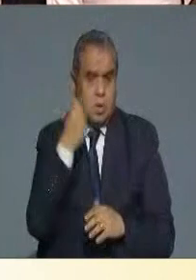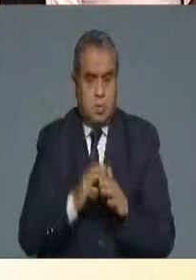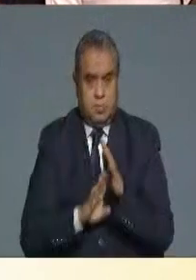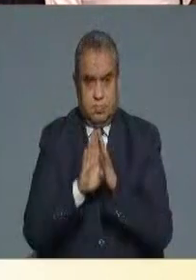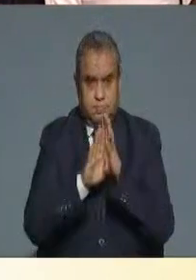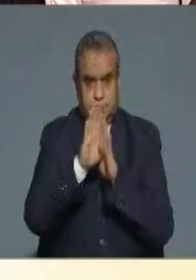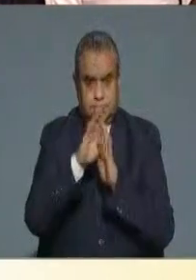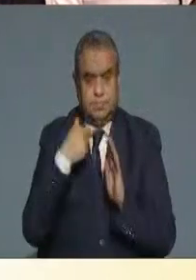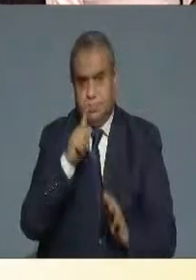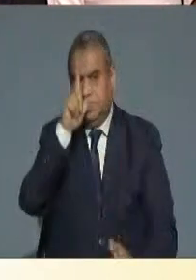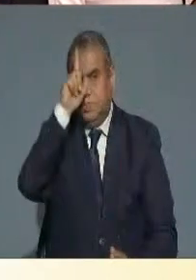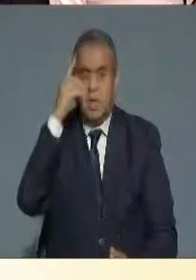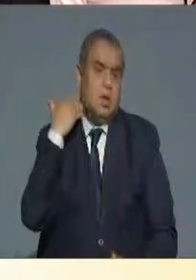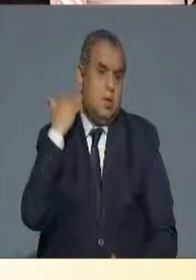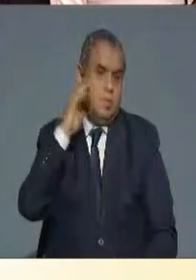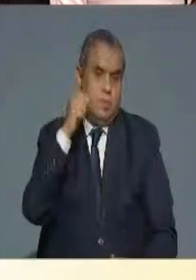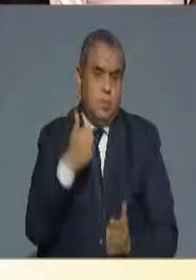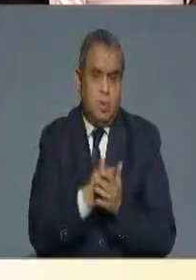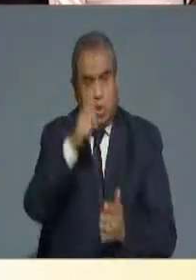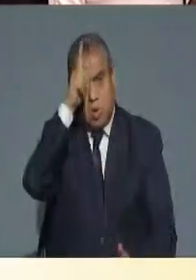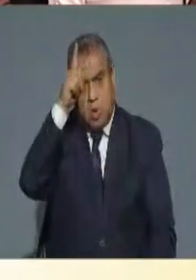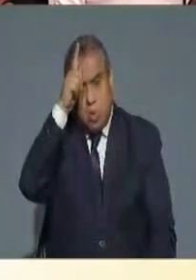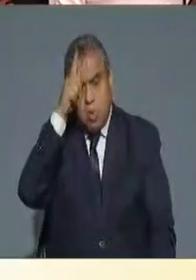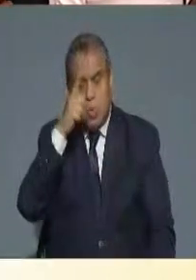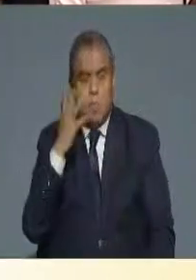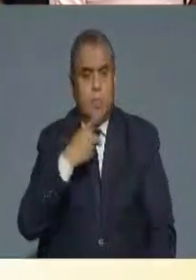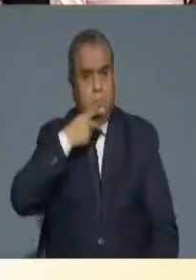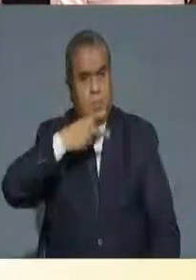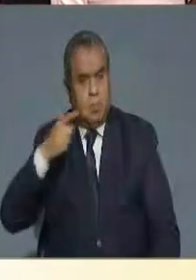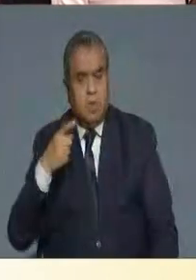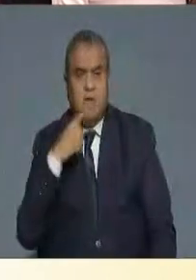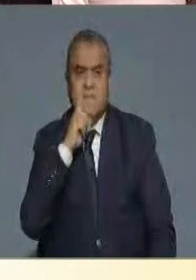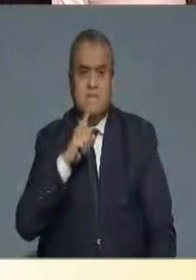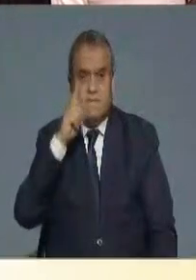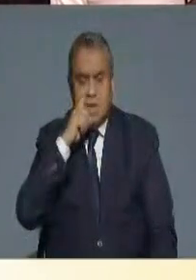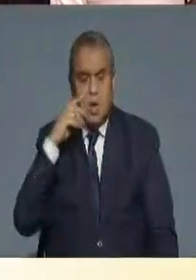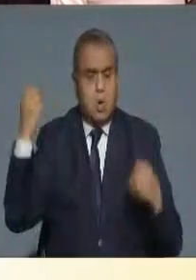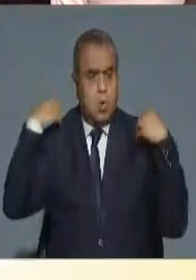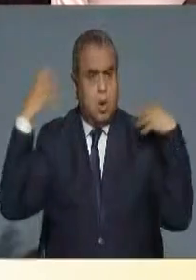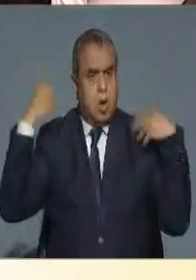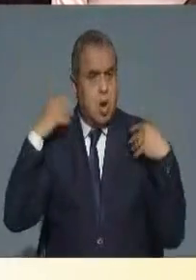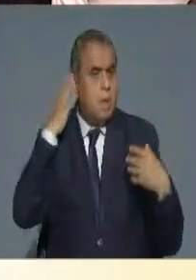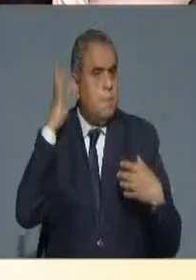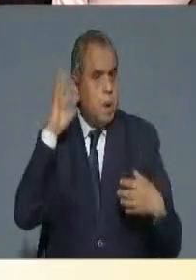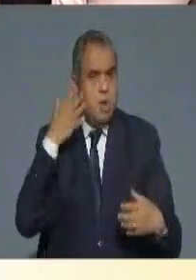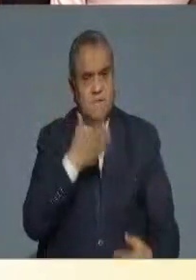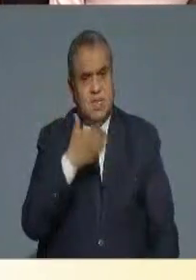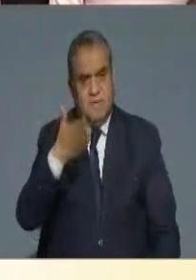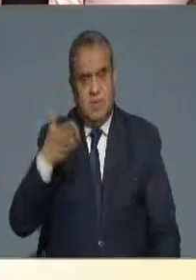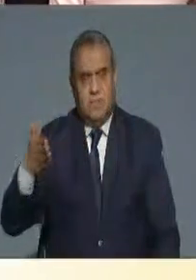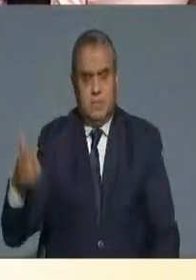بعزيمتهم الصلبة التقدم والفخر لبلادهم في العلوم والآداب والفنون